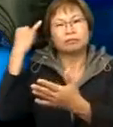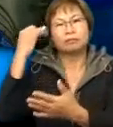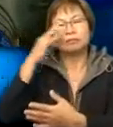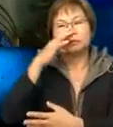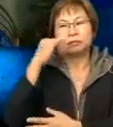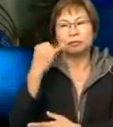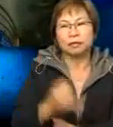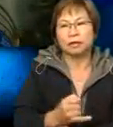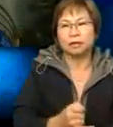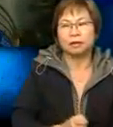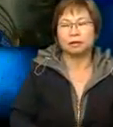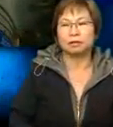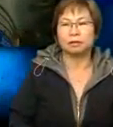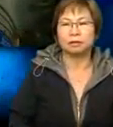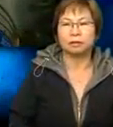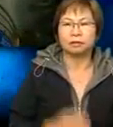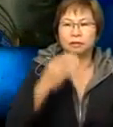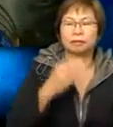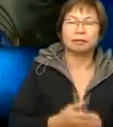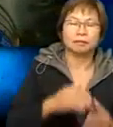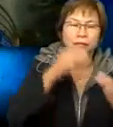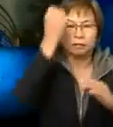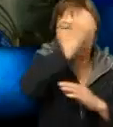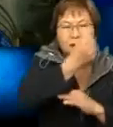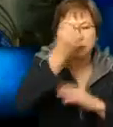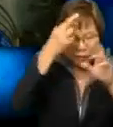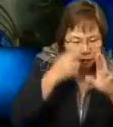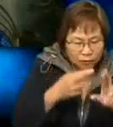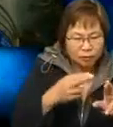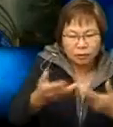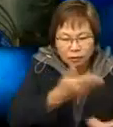keganasan. Sikap saling menghormati,